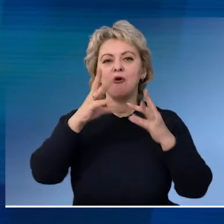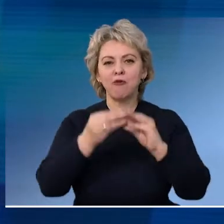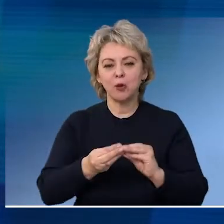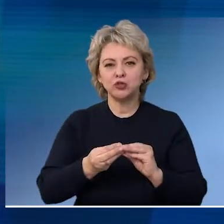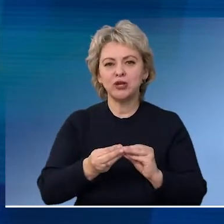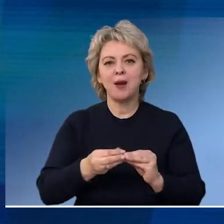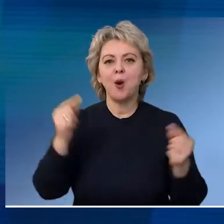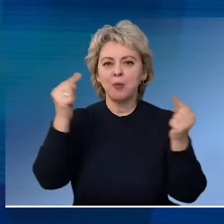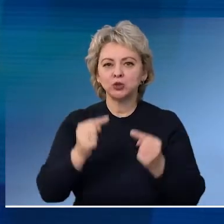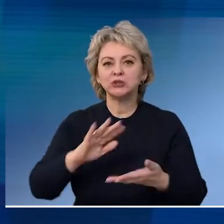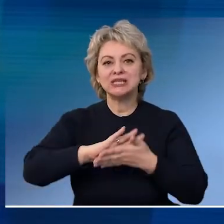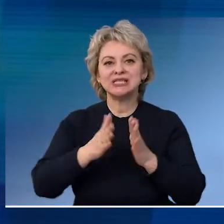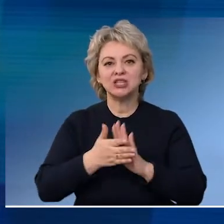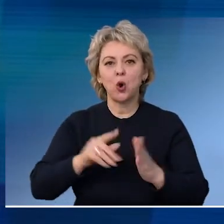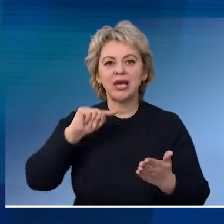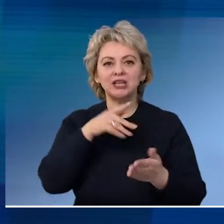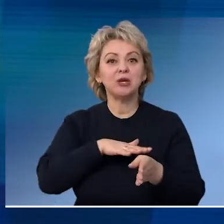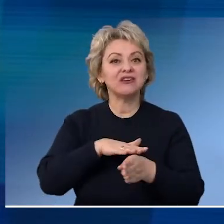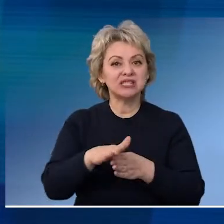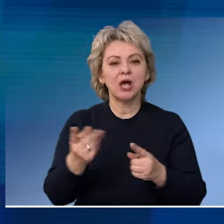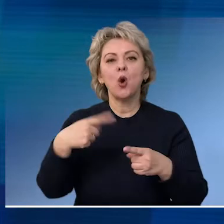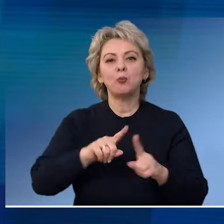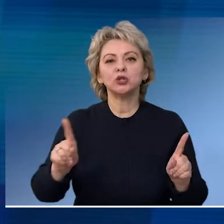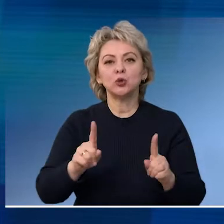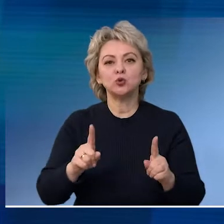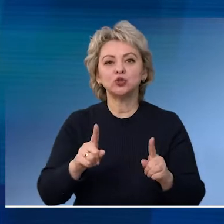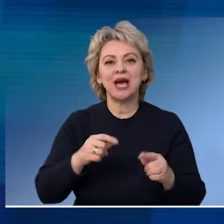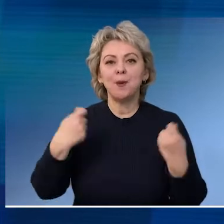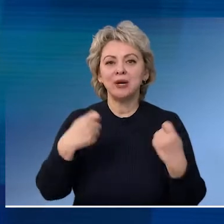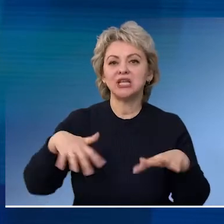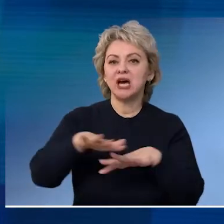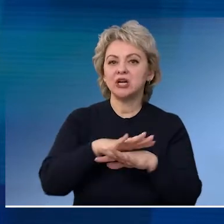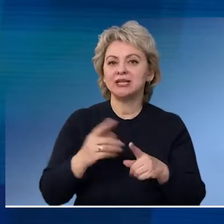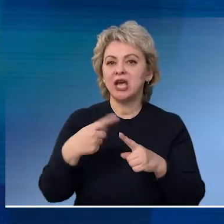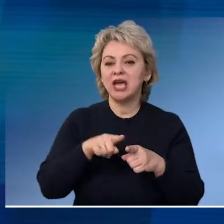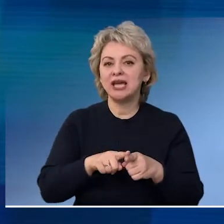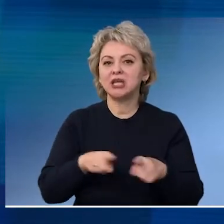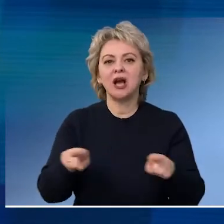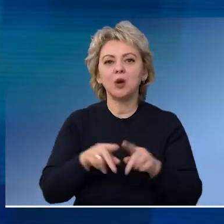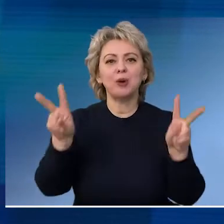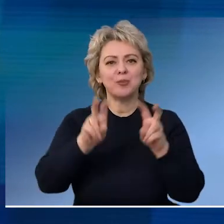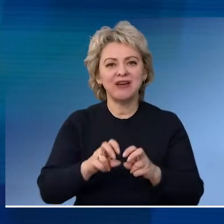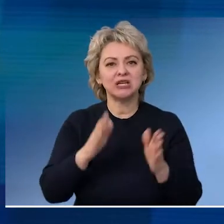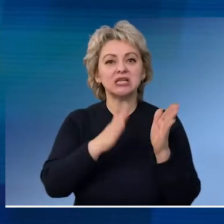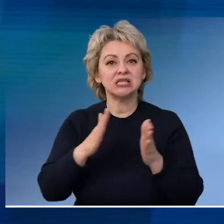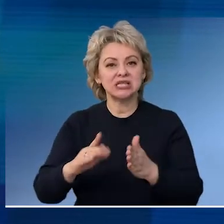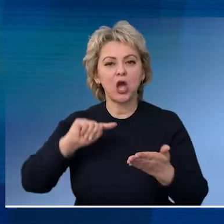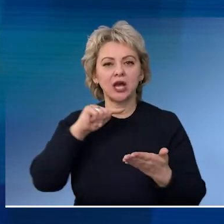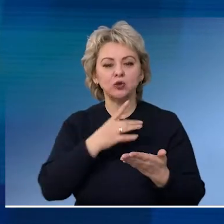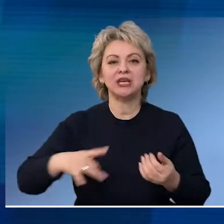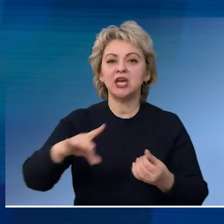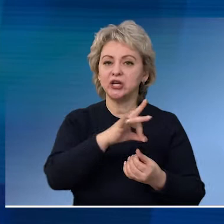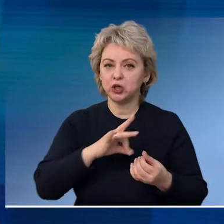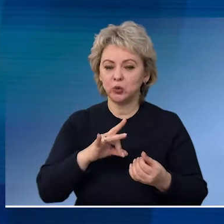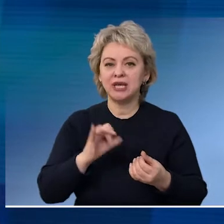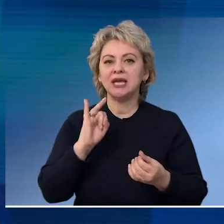отрасли и вообще характеризуют ситуацию в экономике в целом, потому что потребительский рынок – это некая лакмусовая бумага состояния